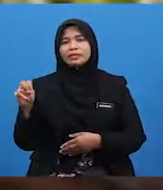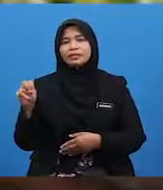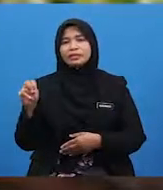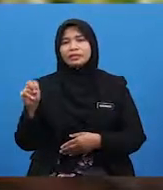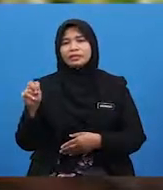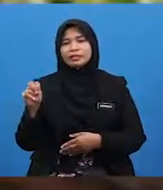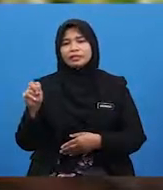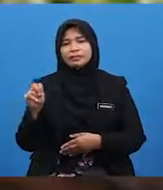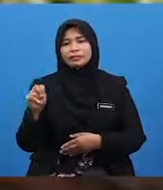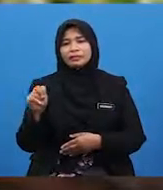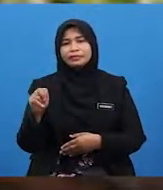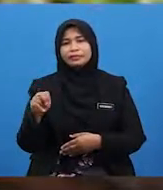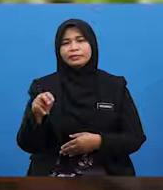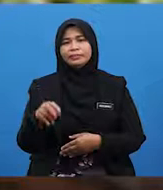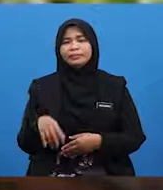sayangi